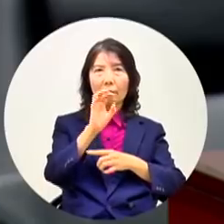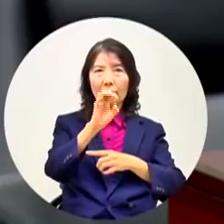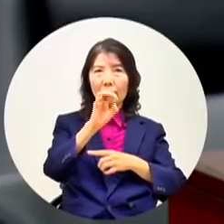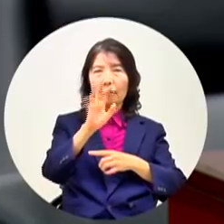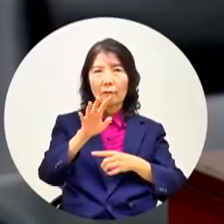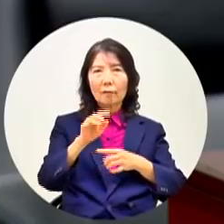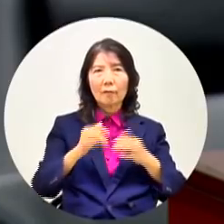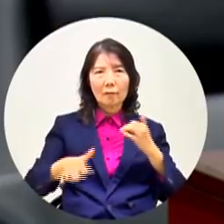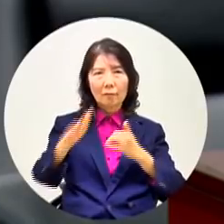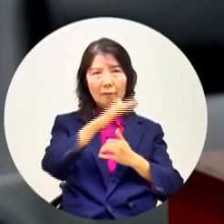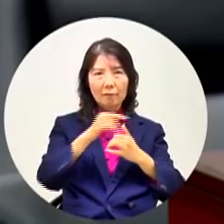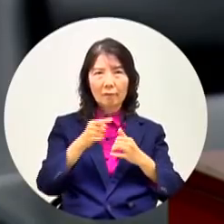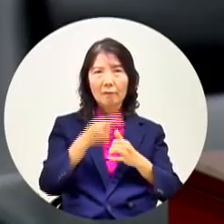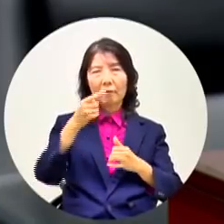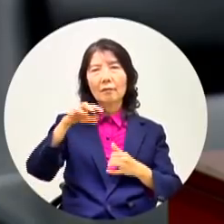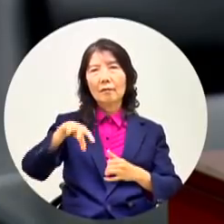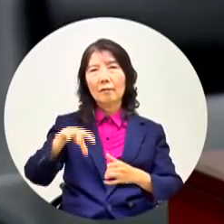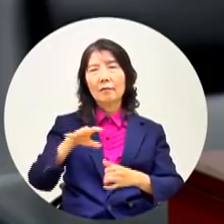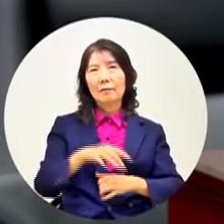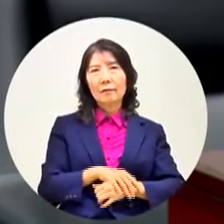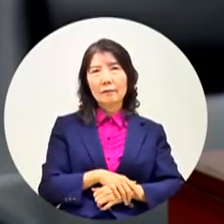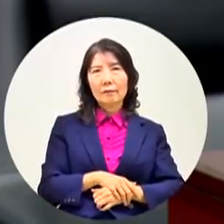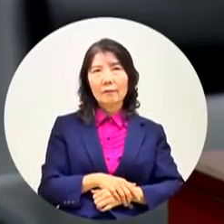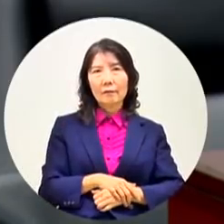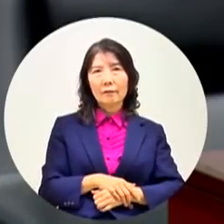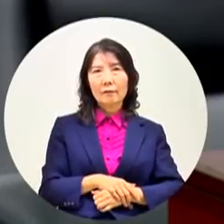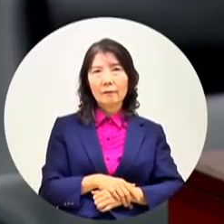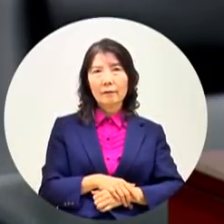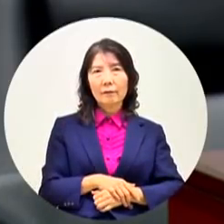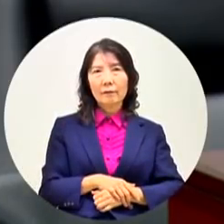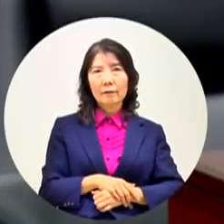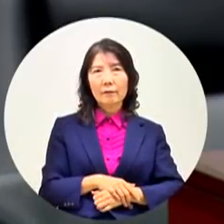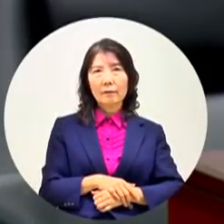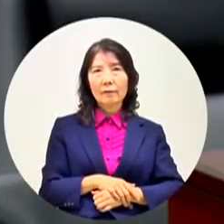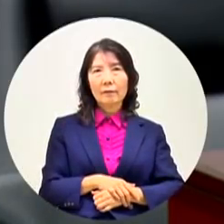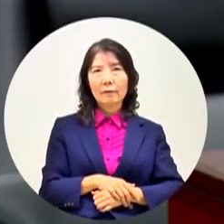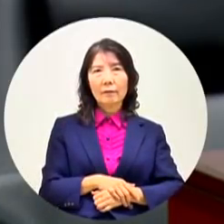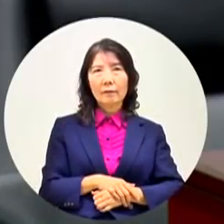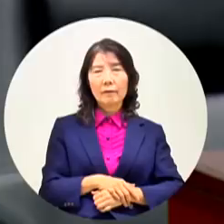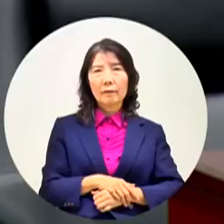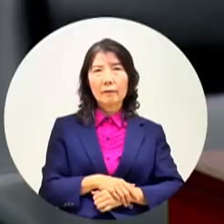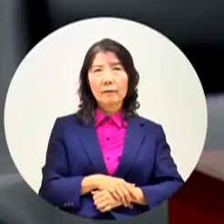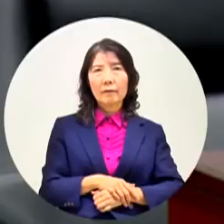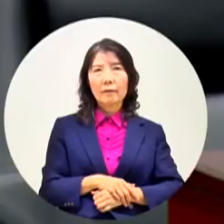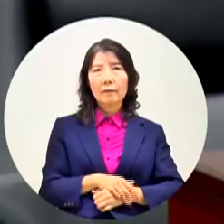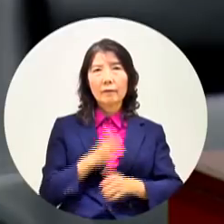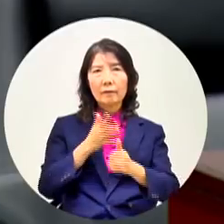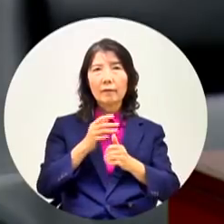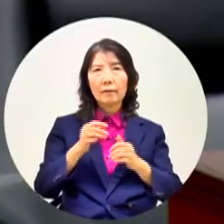该是全国第一个地方吼。好，直接以上吼，来，我要麻烦咱的交通局吼，